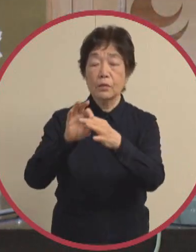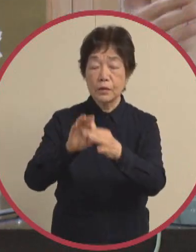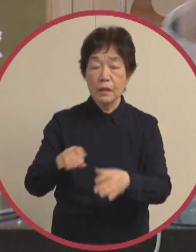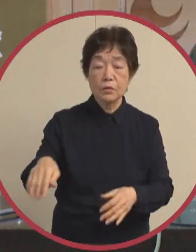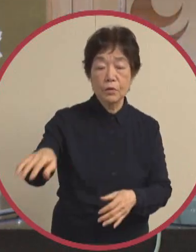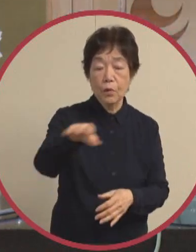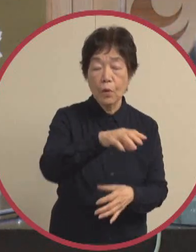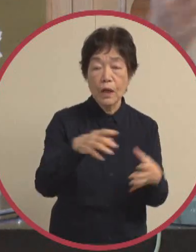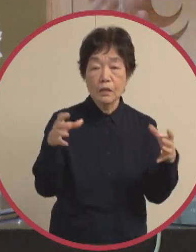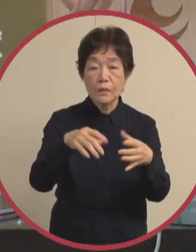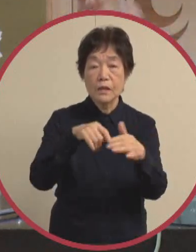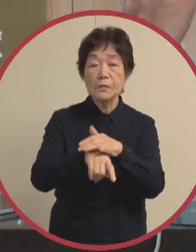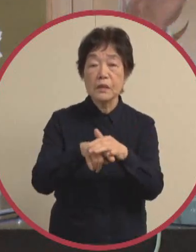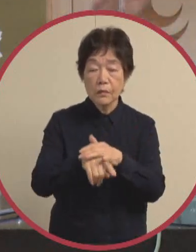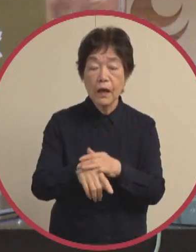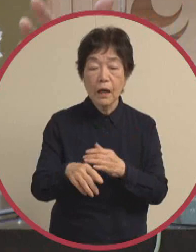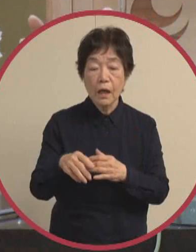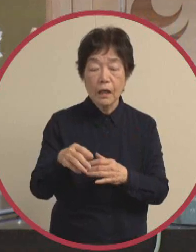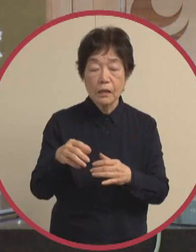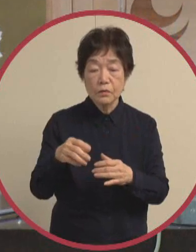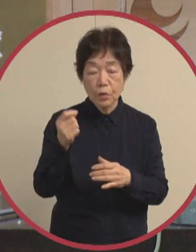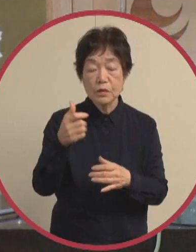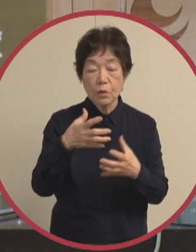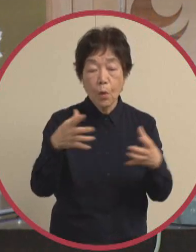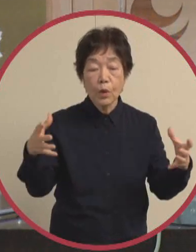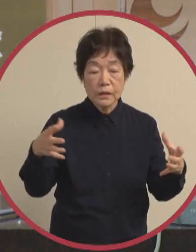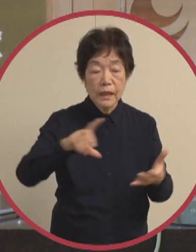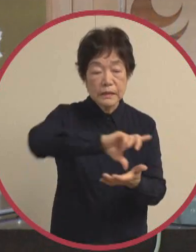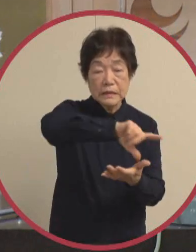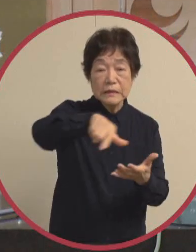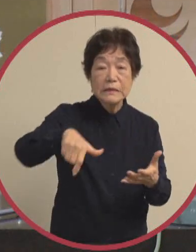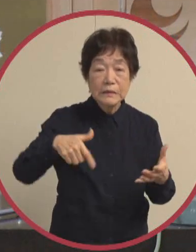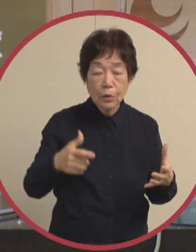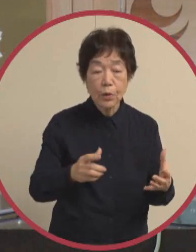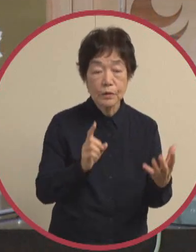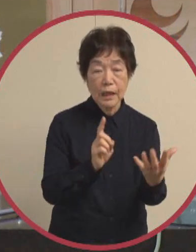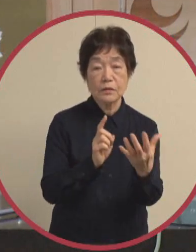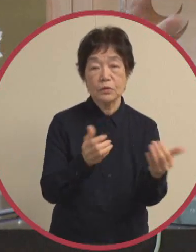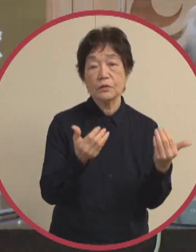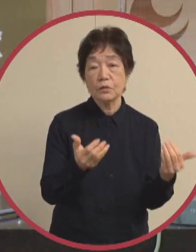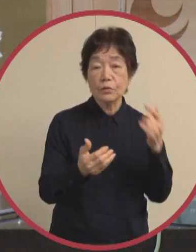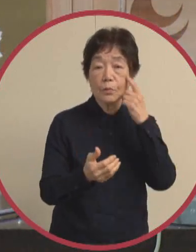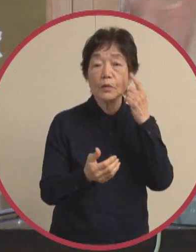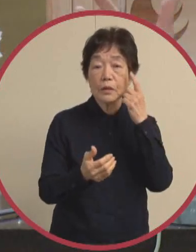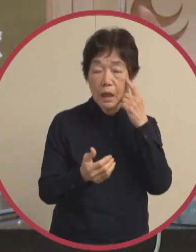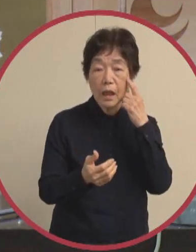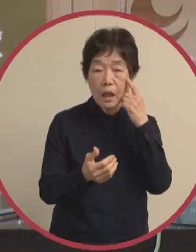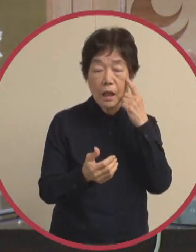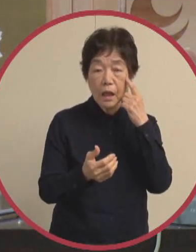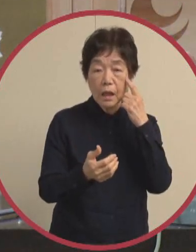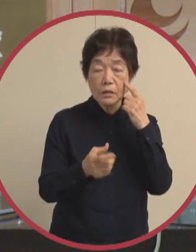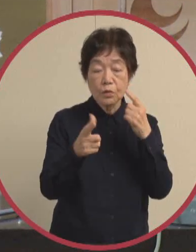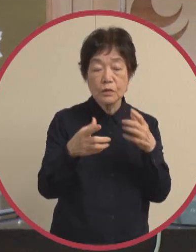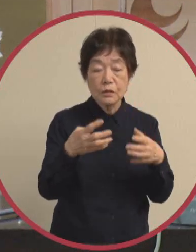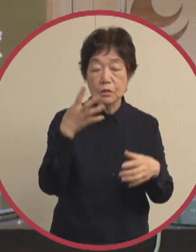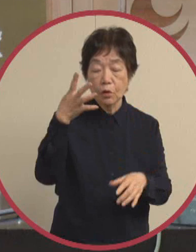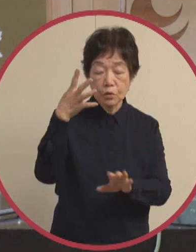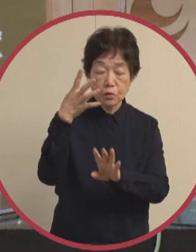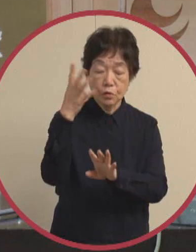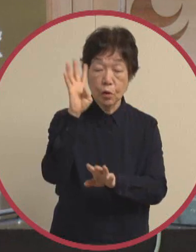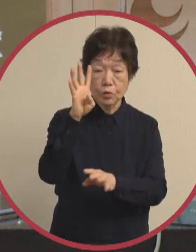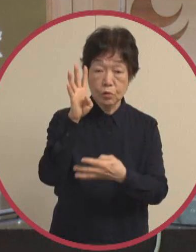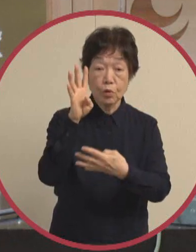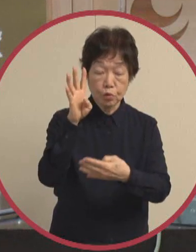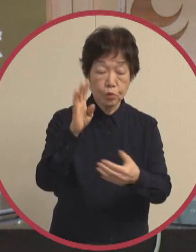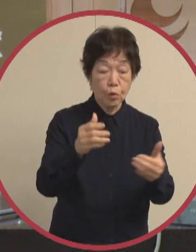口、大きな地区を対象にしなければ意味がないので、まあ、そういう対象になったわけですね。で今度